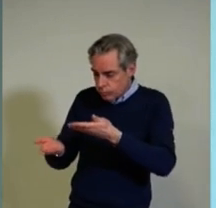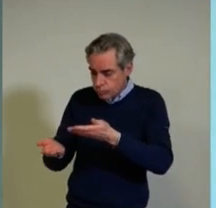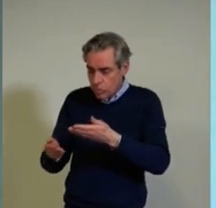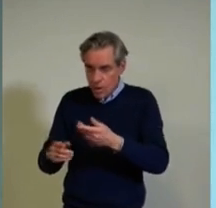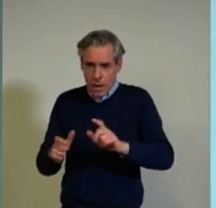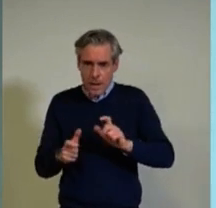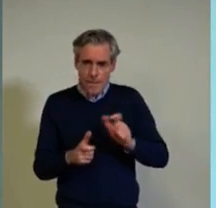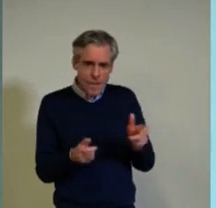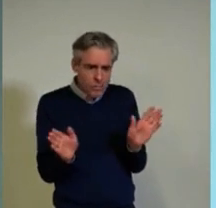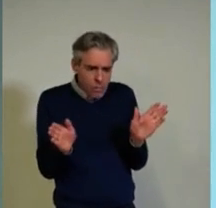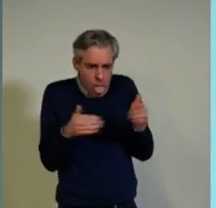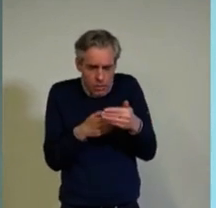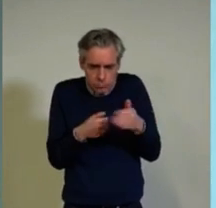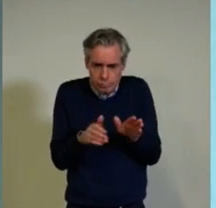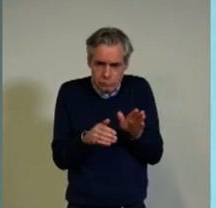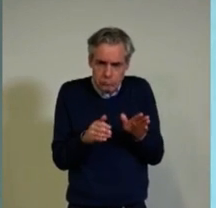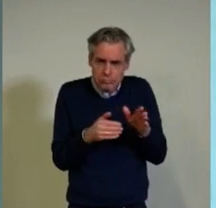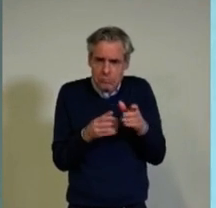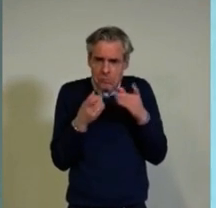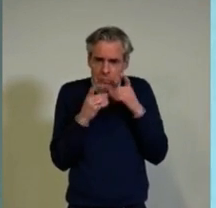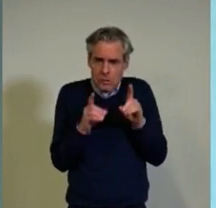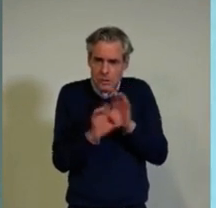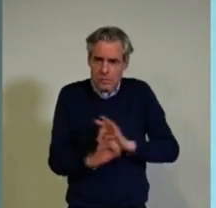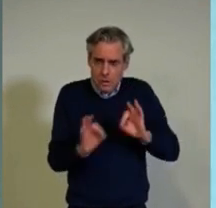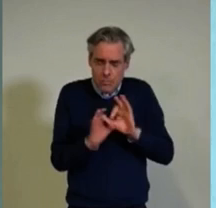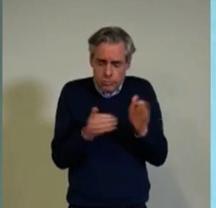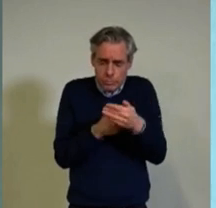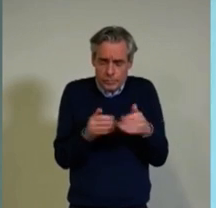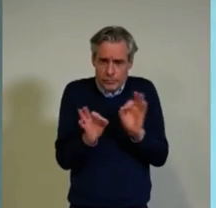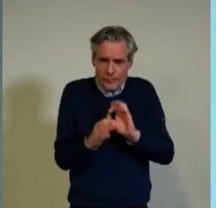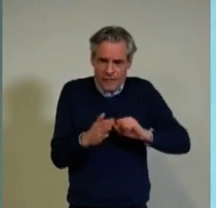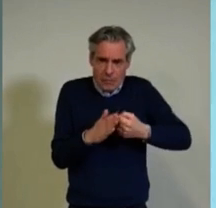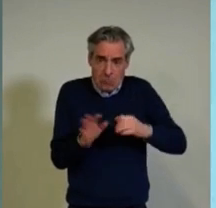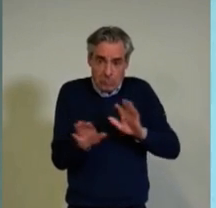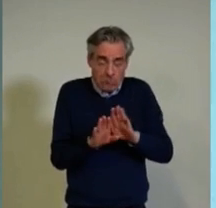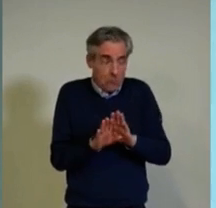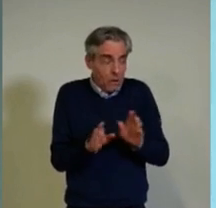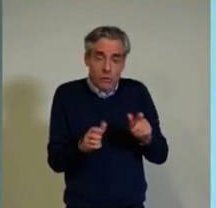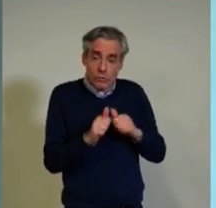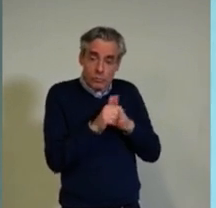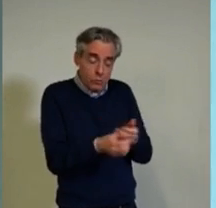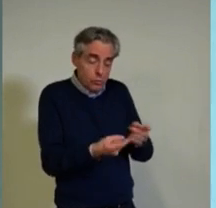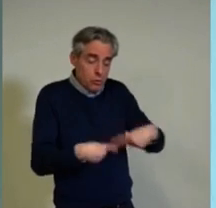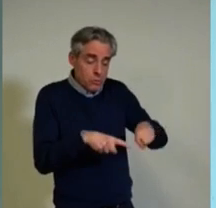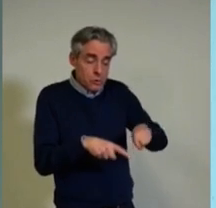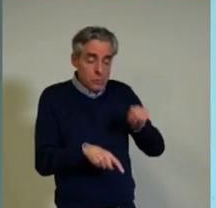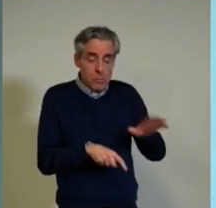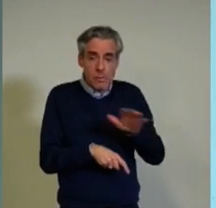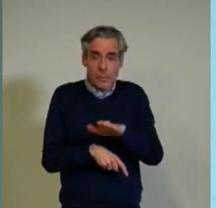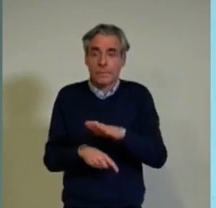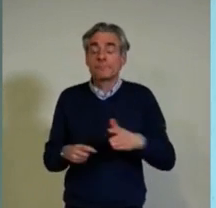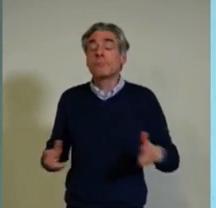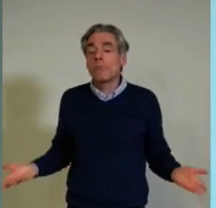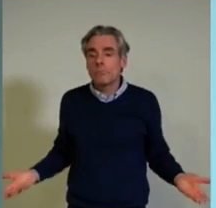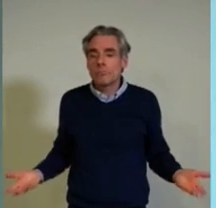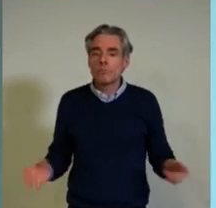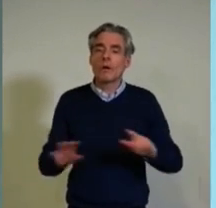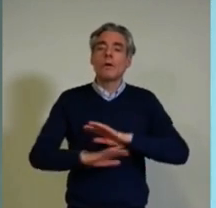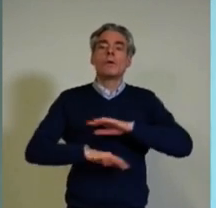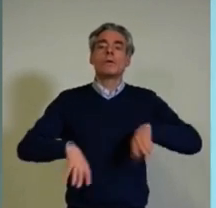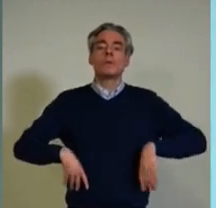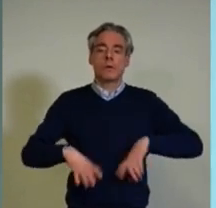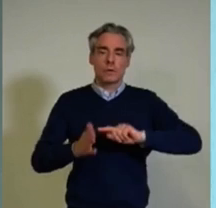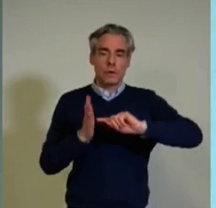renfermer dans un huis clos démocratique qui serait à l'échelle d'une commission ou d'une autre. Et dernier